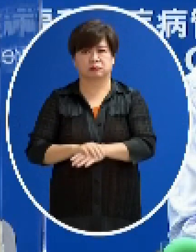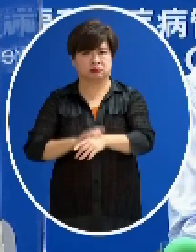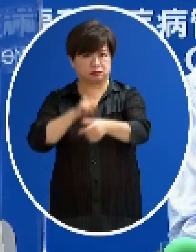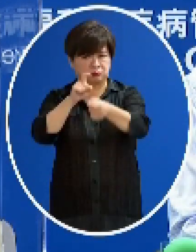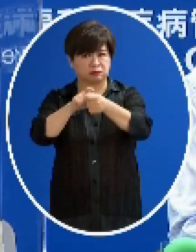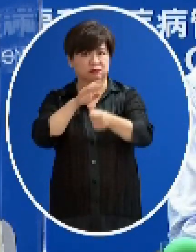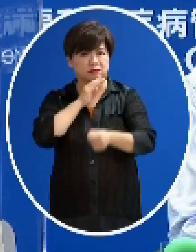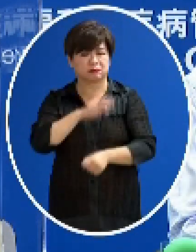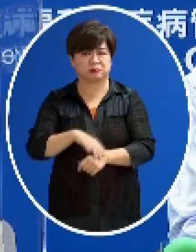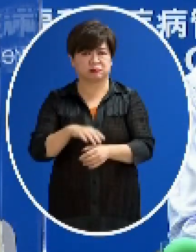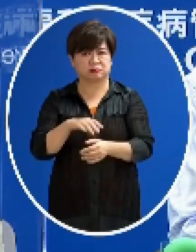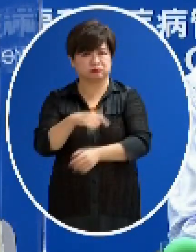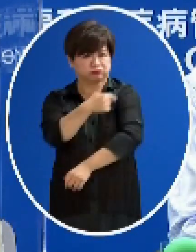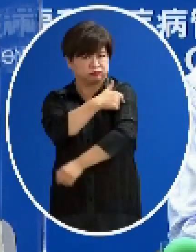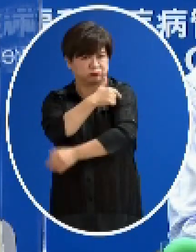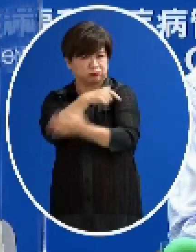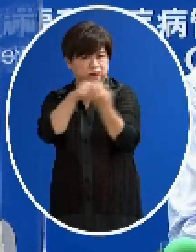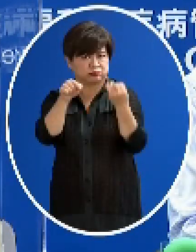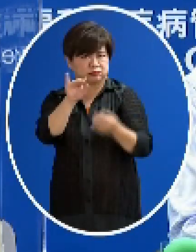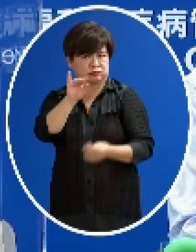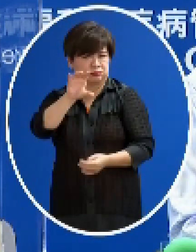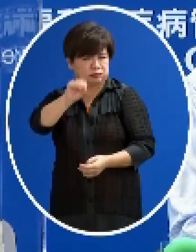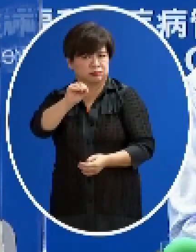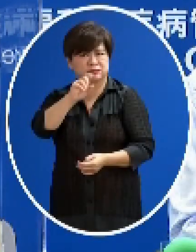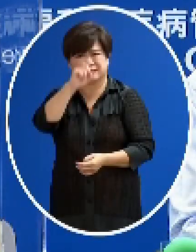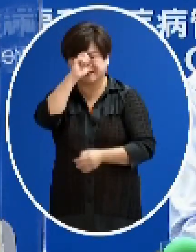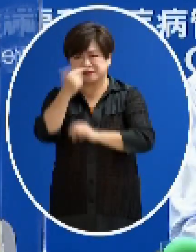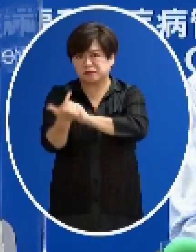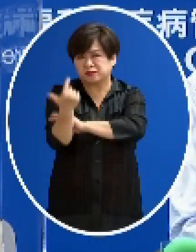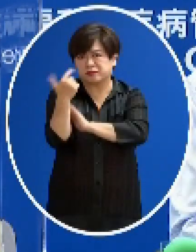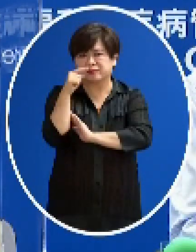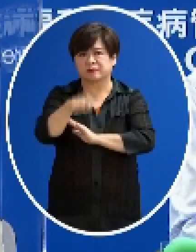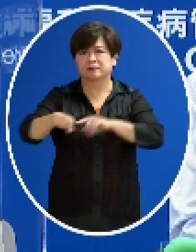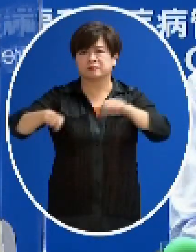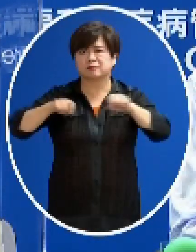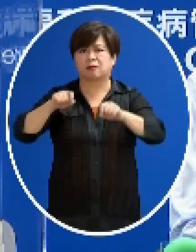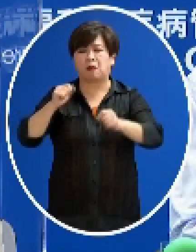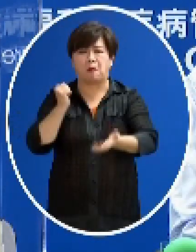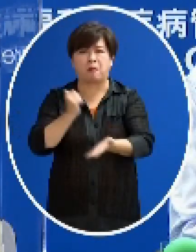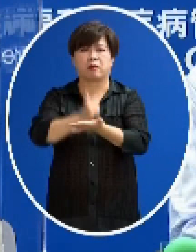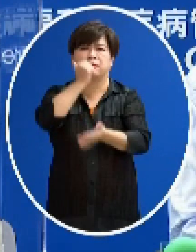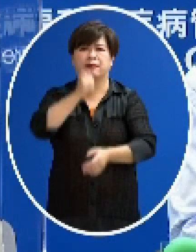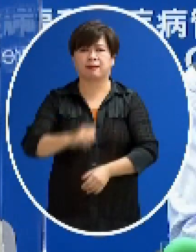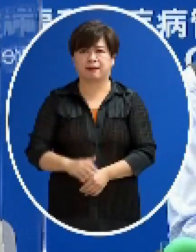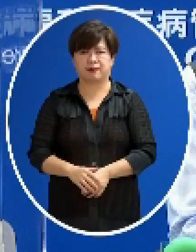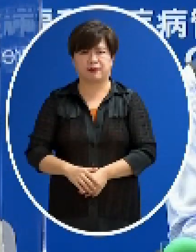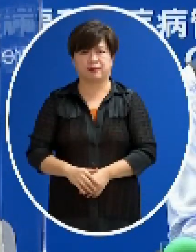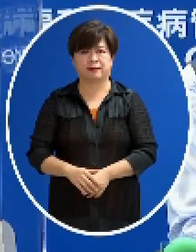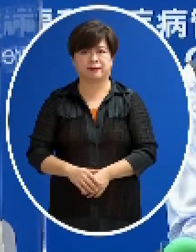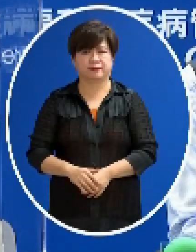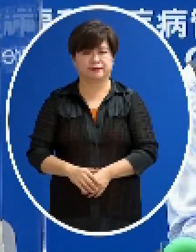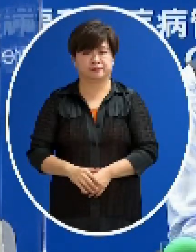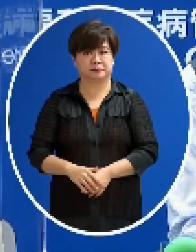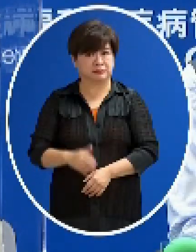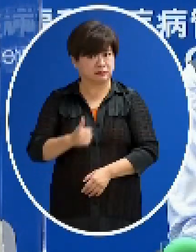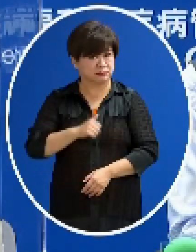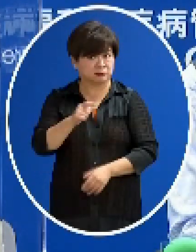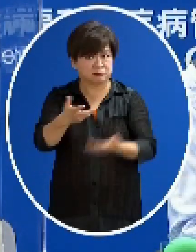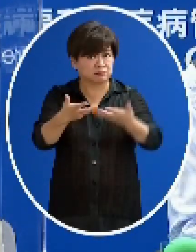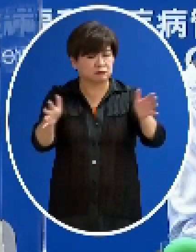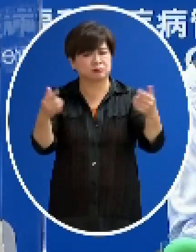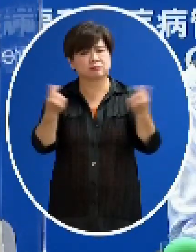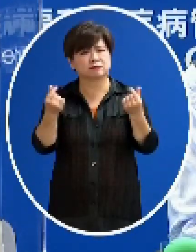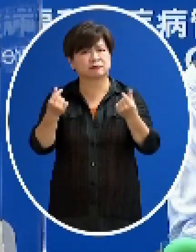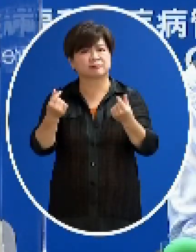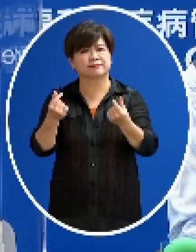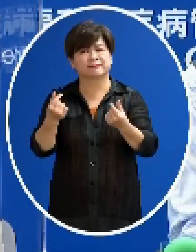是有1000万，我们现在目标是希望能够积极的赶快把这个案子弄成。好，那其实有很多的大概相